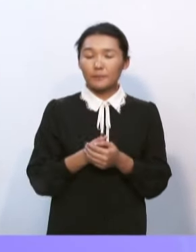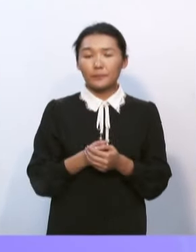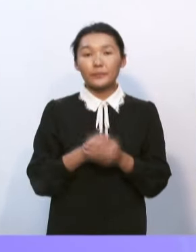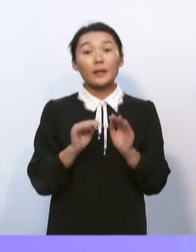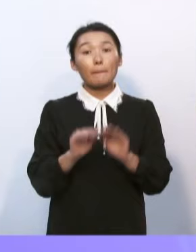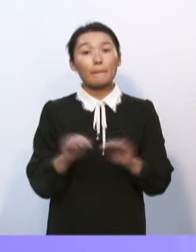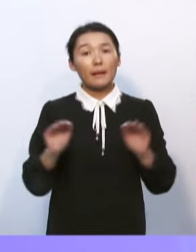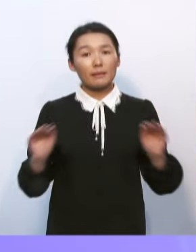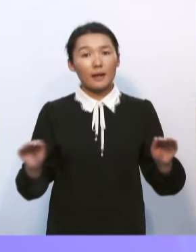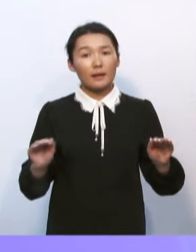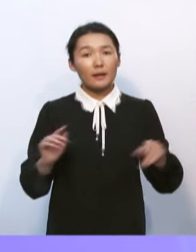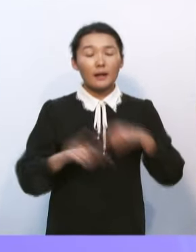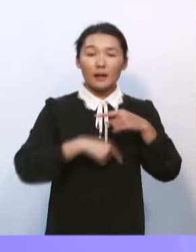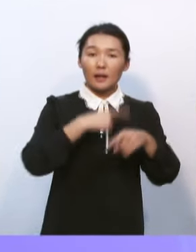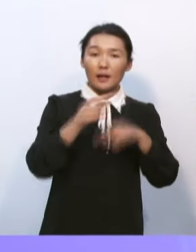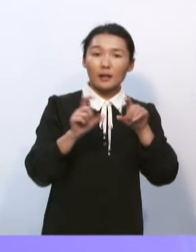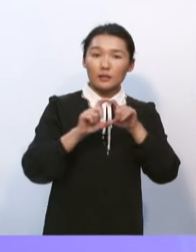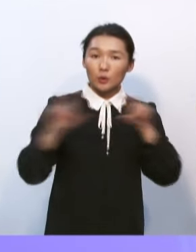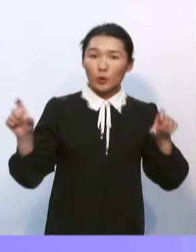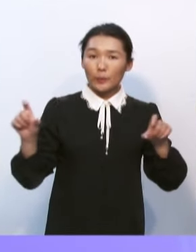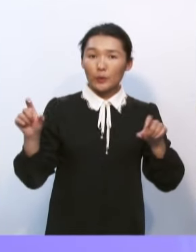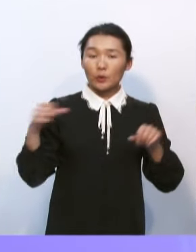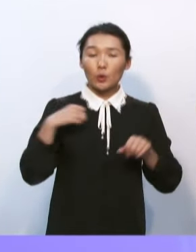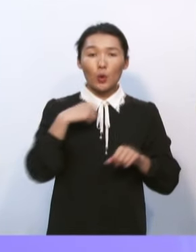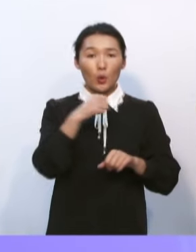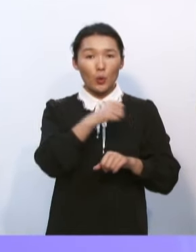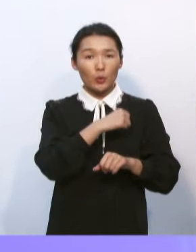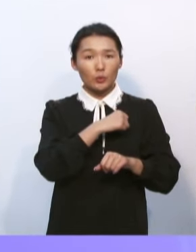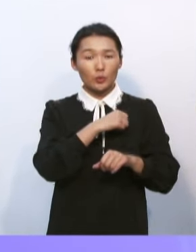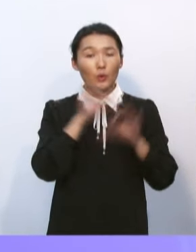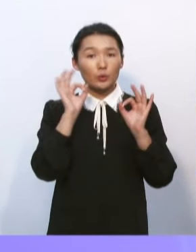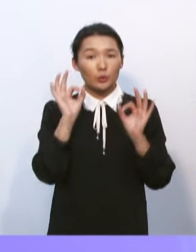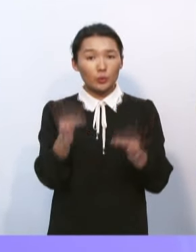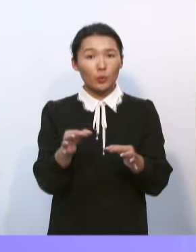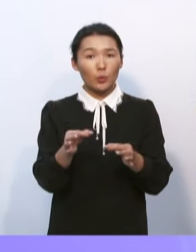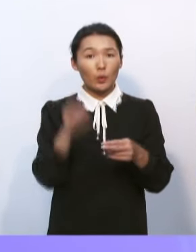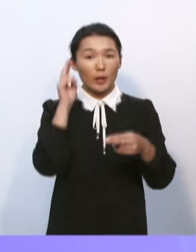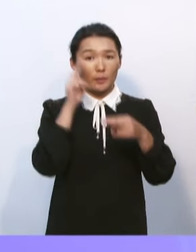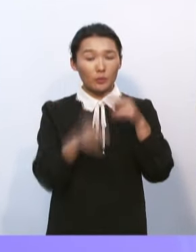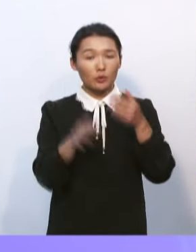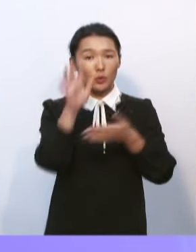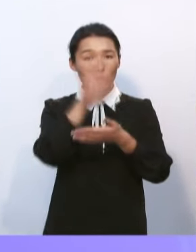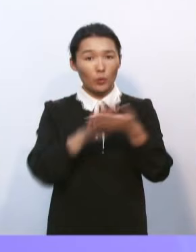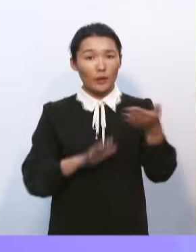Балдар, калган сүйлөмдөргө өзүңөр туура мүчө улап айткыла.